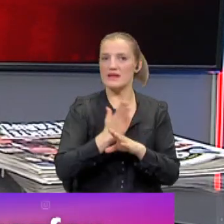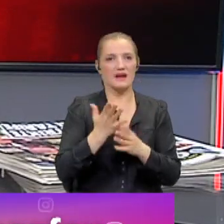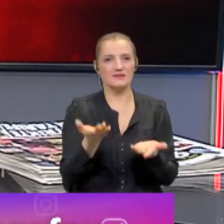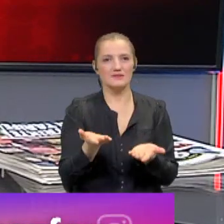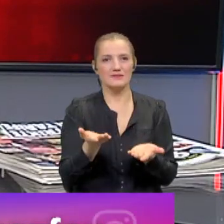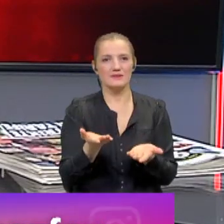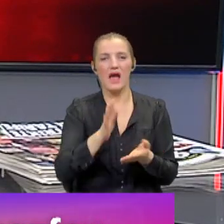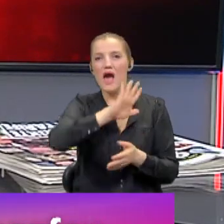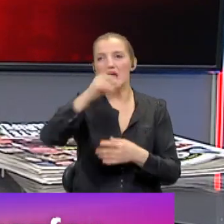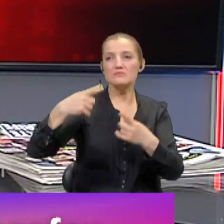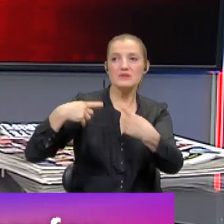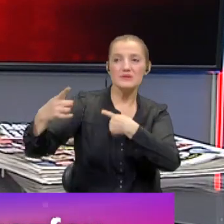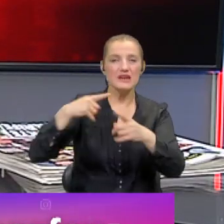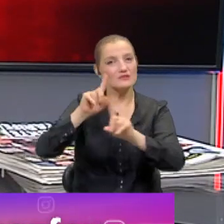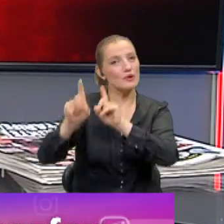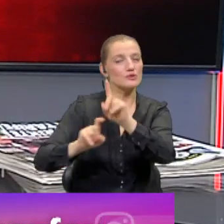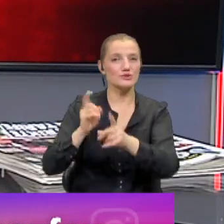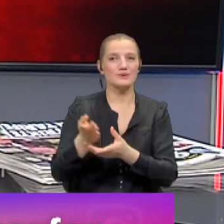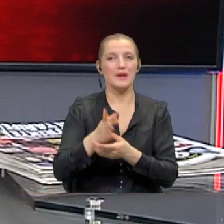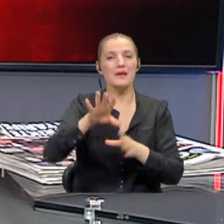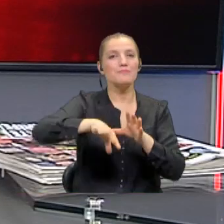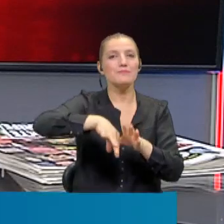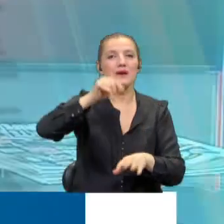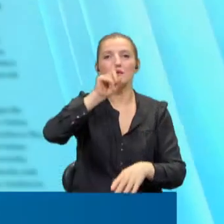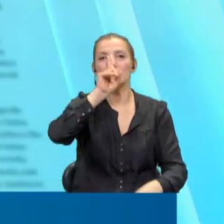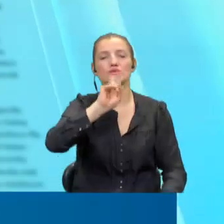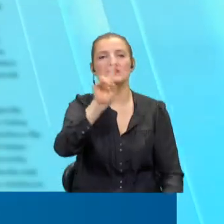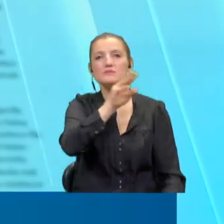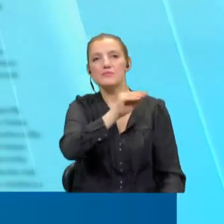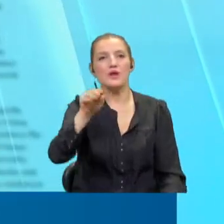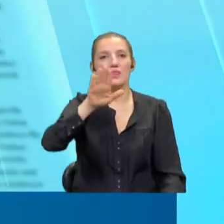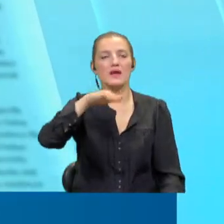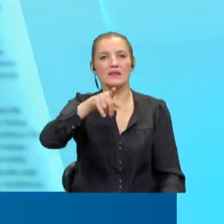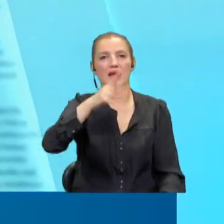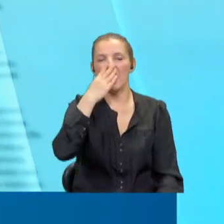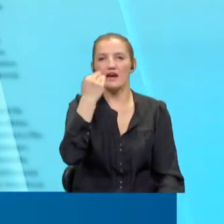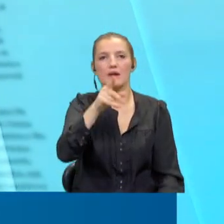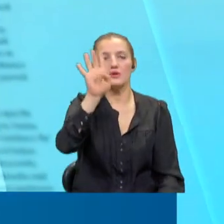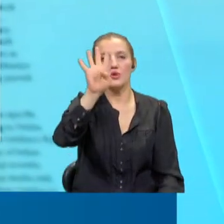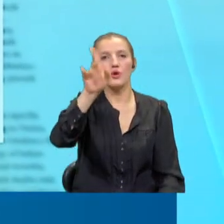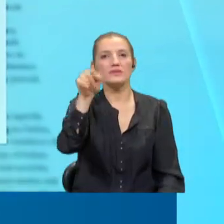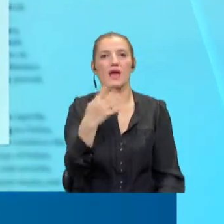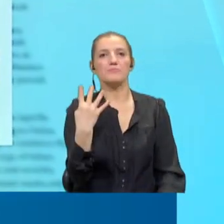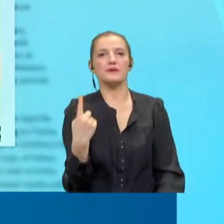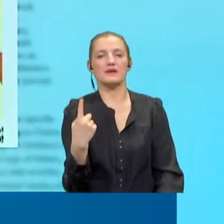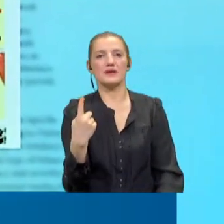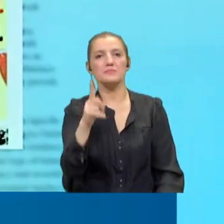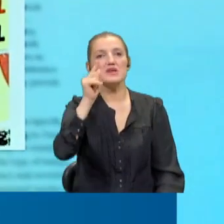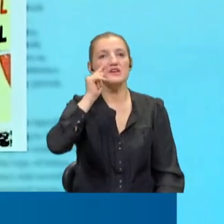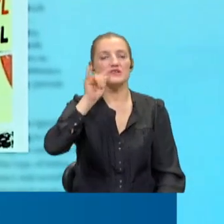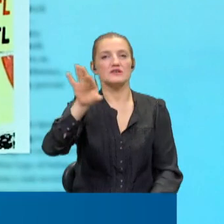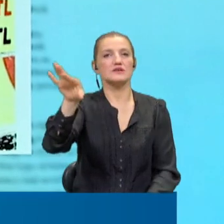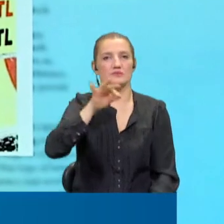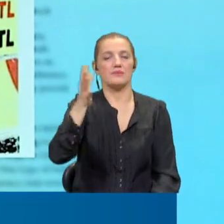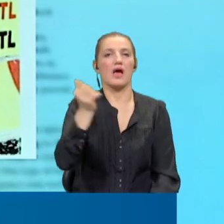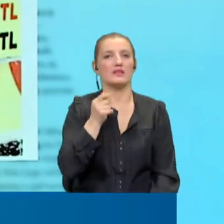acaba yine Herkes birbirine sorsun Milli Piyango'da 120 milyon liralık ikramiyenin sadece dörtte biri yurttaşa